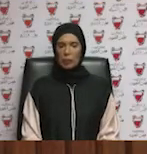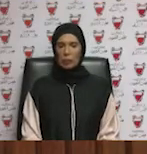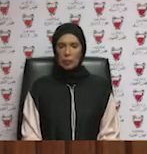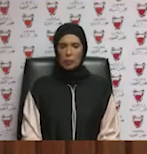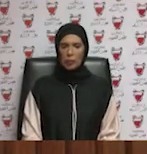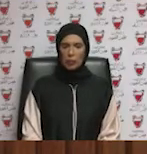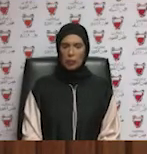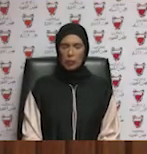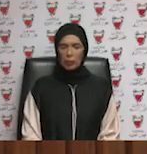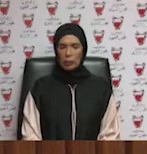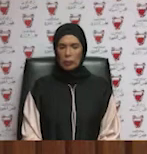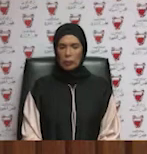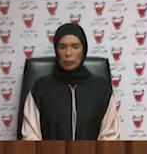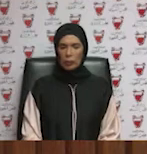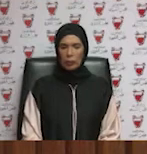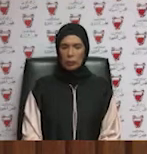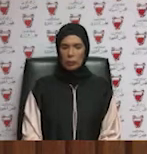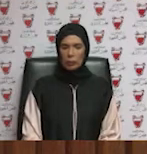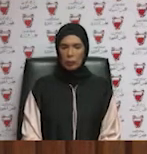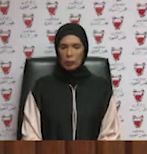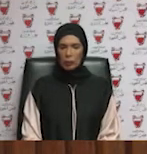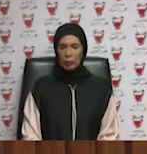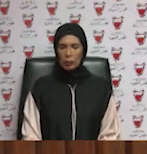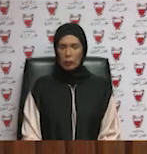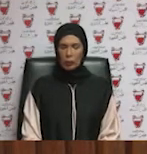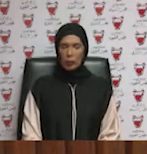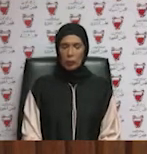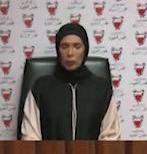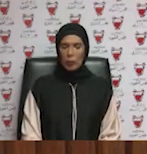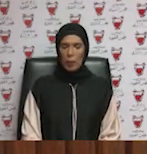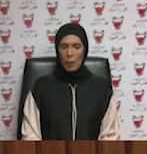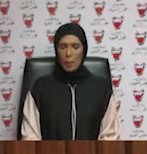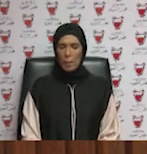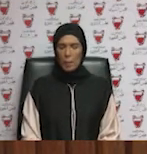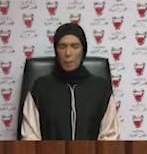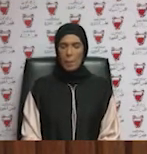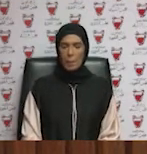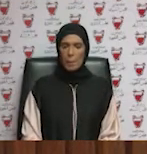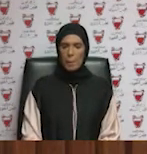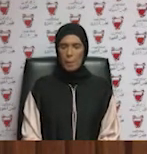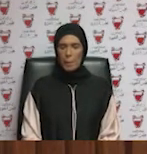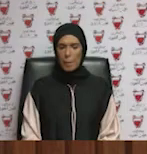شكرا جزيلا سعادة الوزير. الأخ دلال الزايد تفضلي.